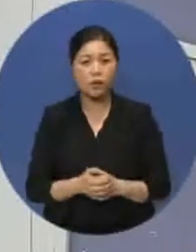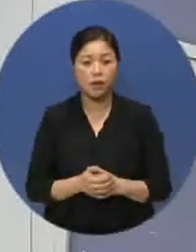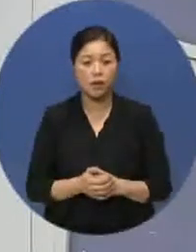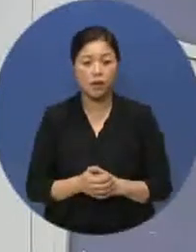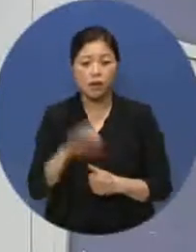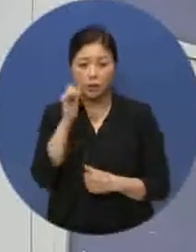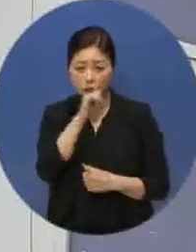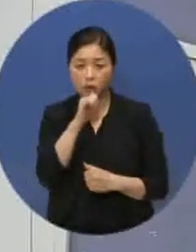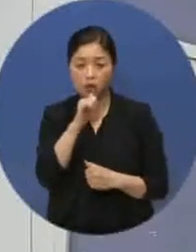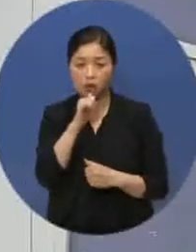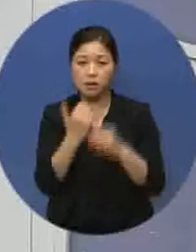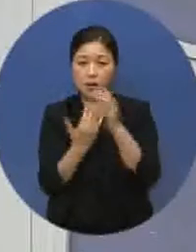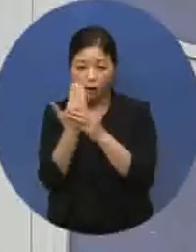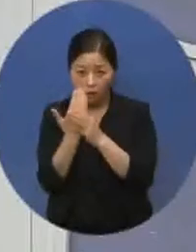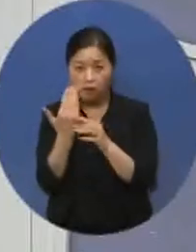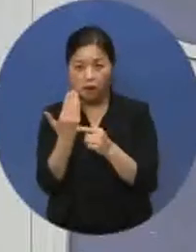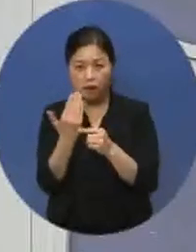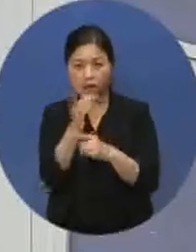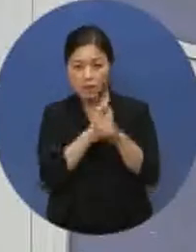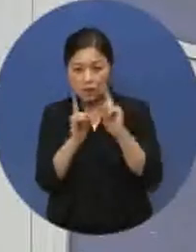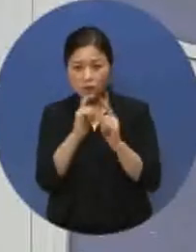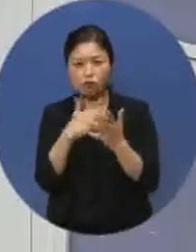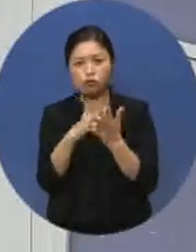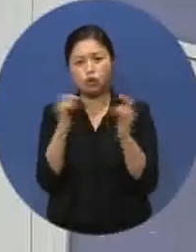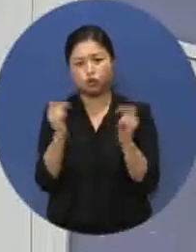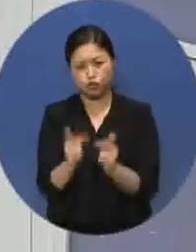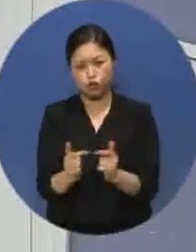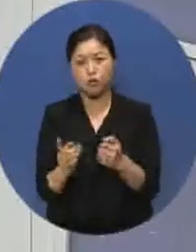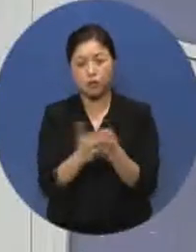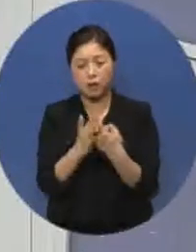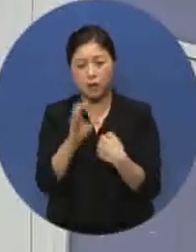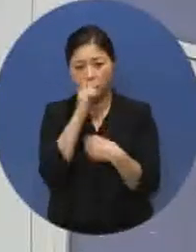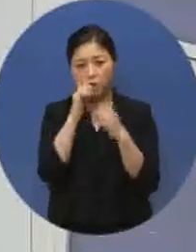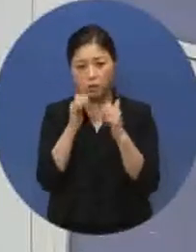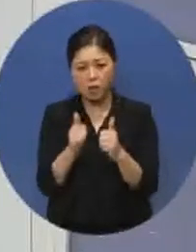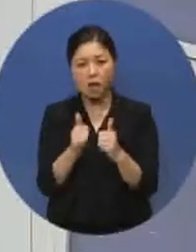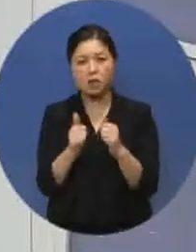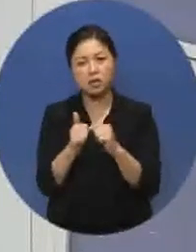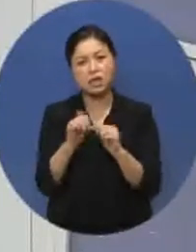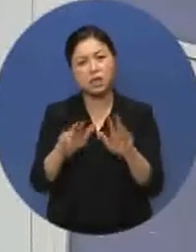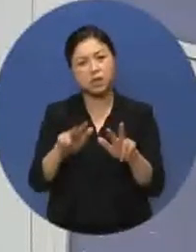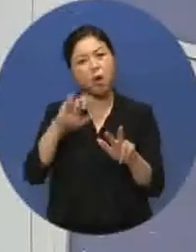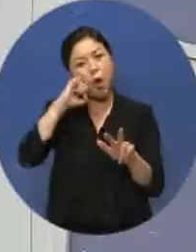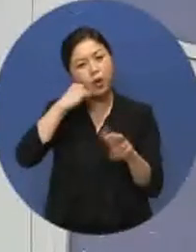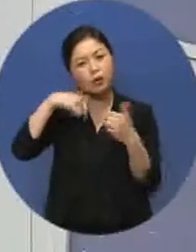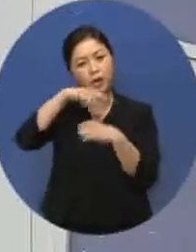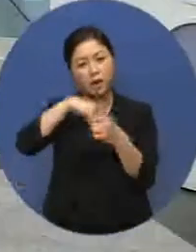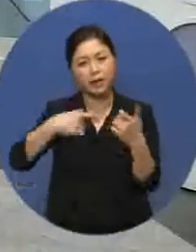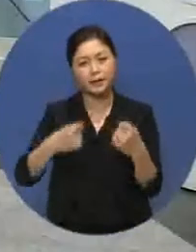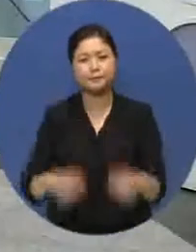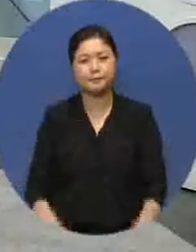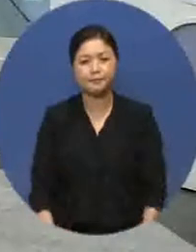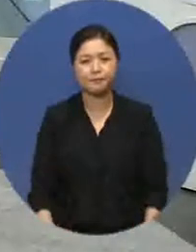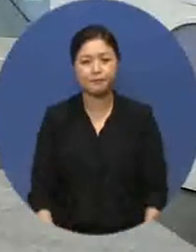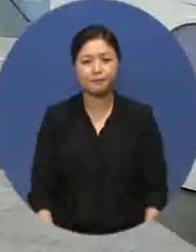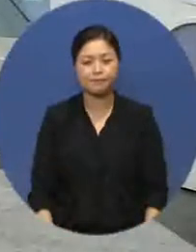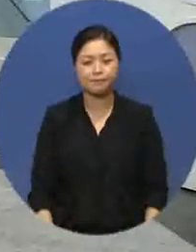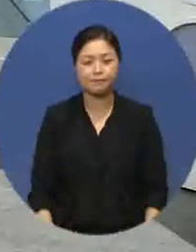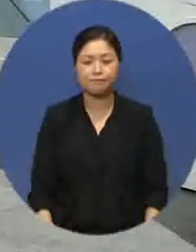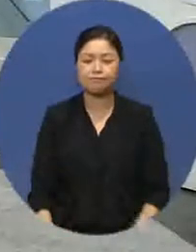사건 수도 줄어들고 있습니다. 분명하게. 그래서 많은 변호사들이 어려움을 겪고 있는 상황입니다. 그렇습니까? 그래,